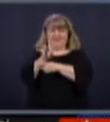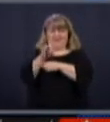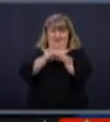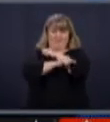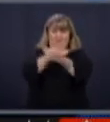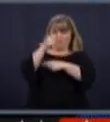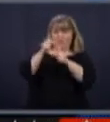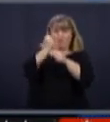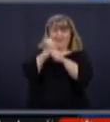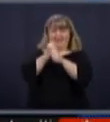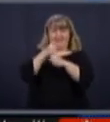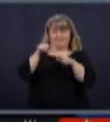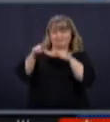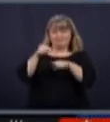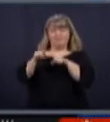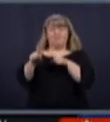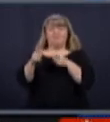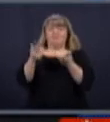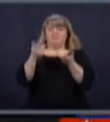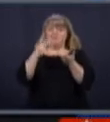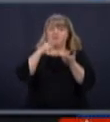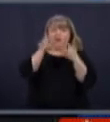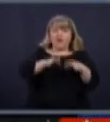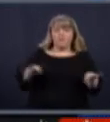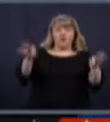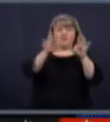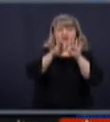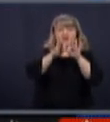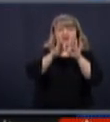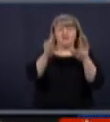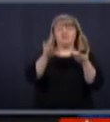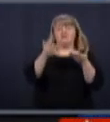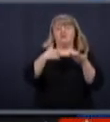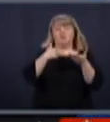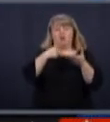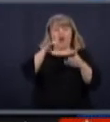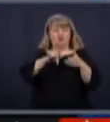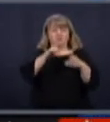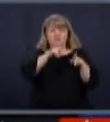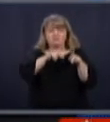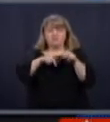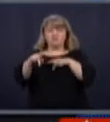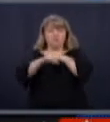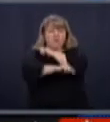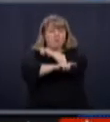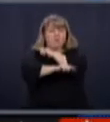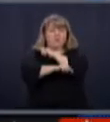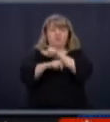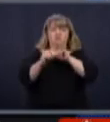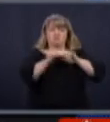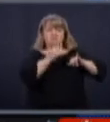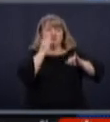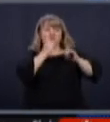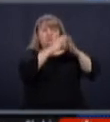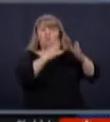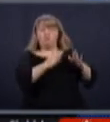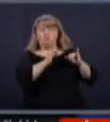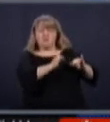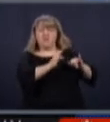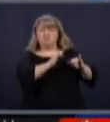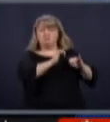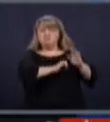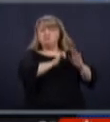c'est une tendance qui est très importante. Donc, des gens, des employés qui ont terminé leur quarantaine, qui reviennent au